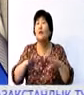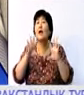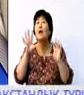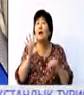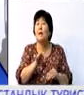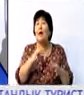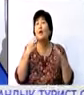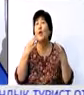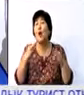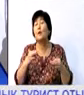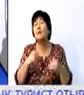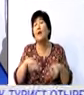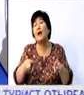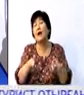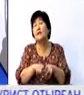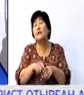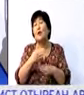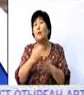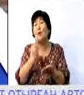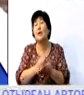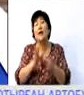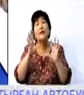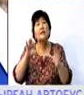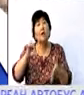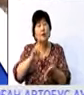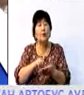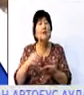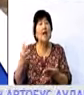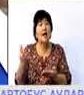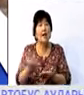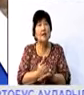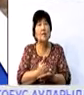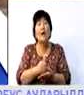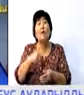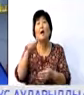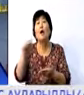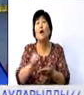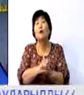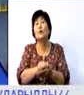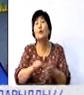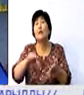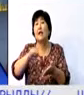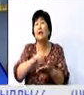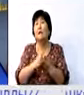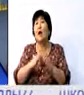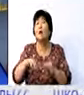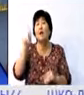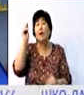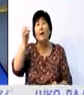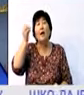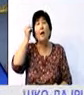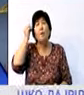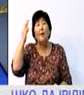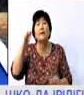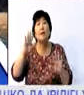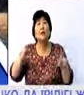де тәуелсіздіктің ажырамас бөлігіне айналған заң үстемдігінің жемісі. Бас құжаттың тірек болуының арқасында ауданда білім, мәдениет